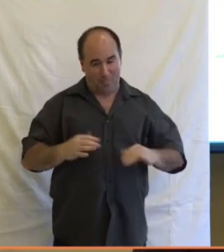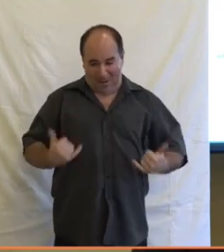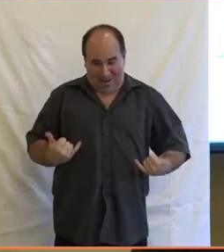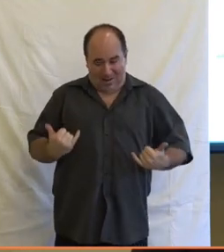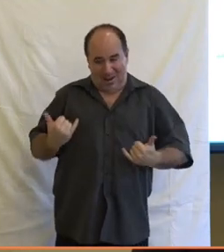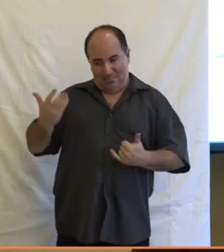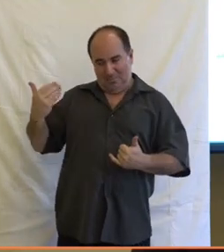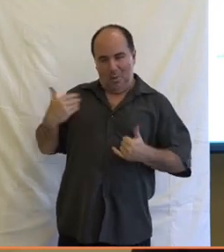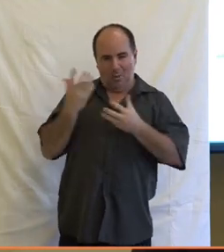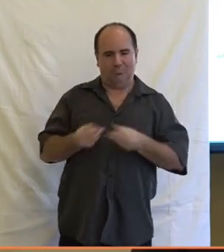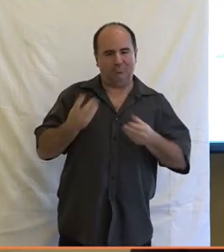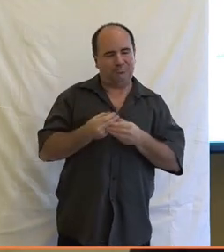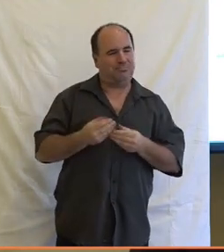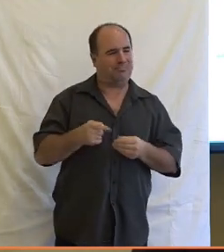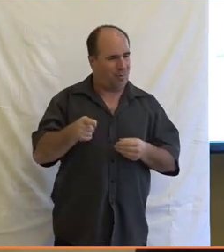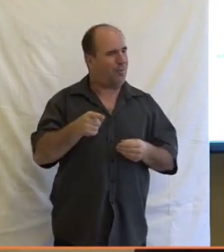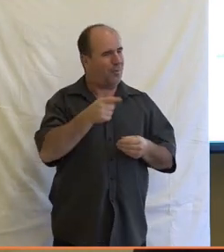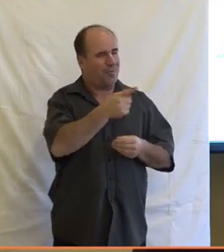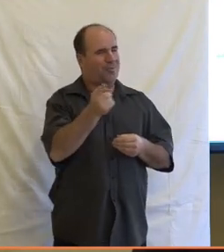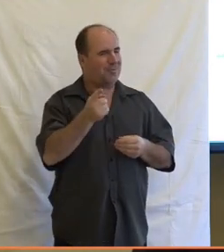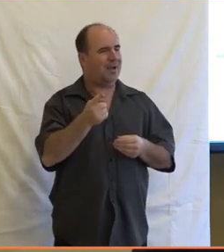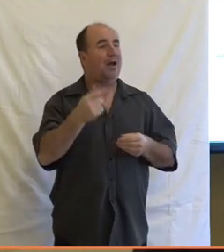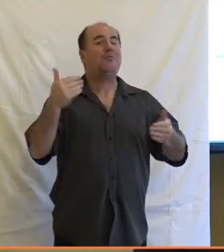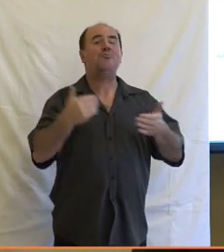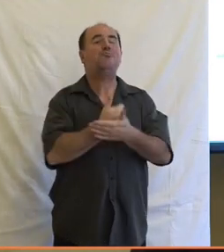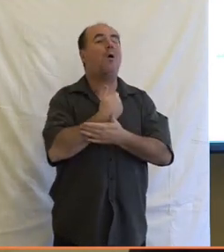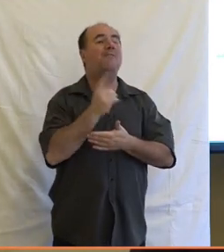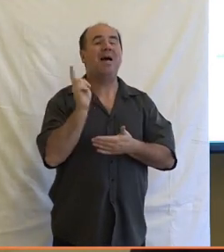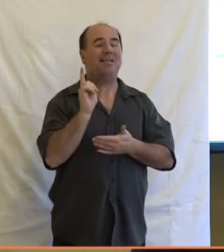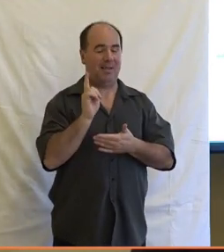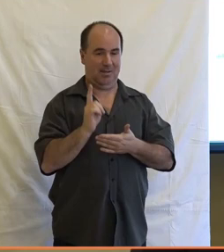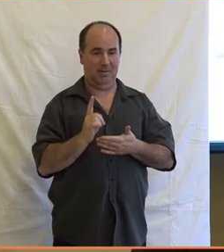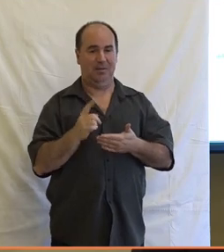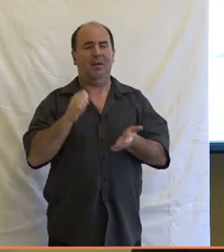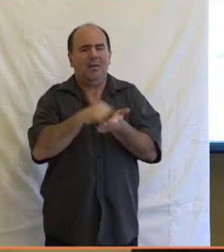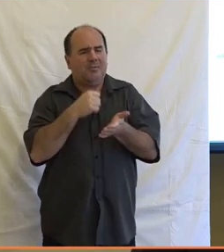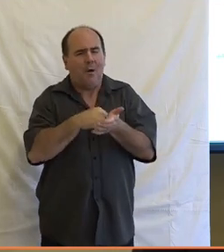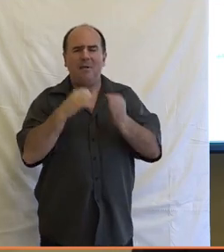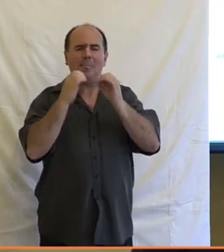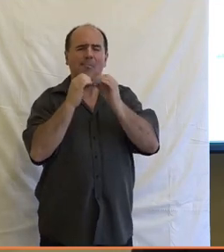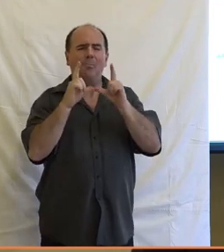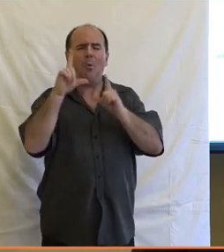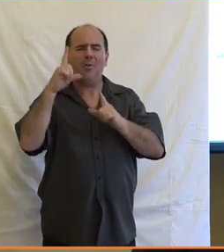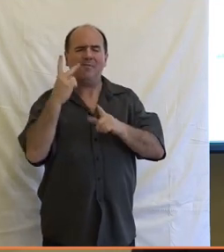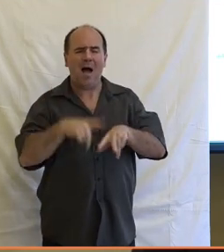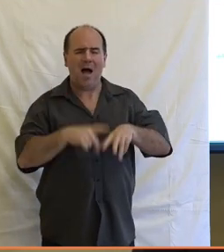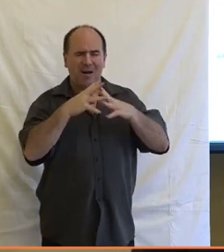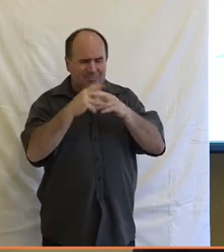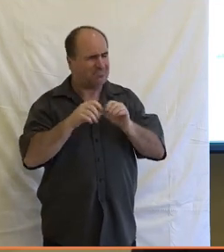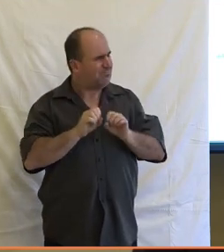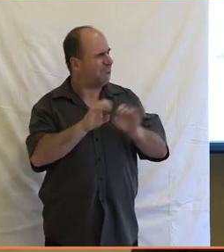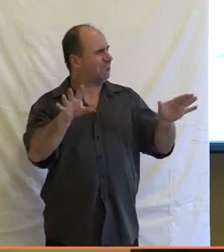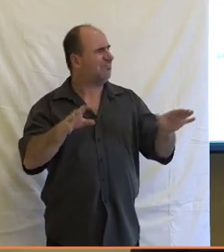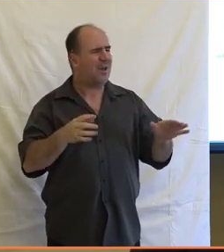nepřicházím s ničím novým, právě takový ten jako bulvární, senzacechtivý způsob prezentování něčeho,